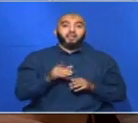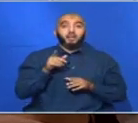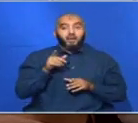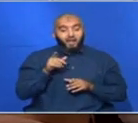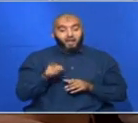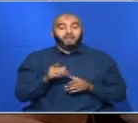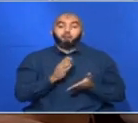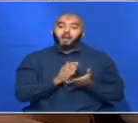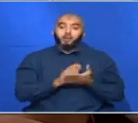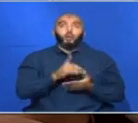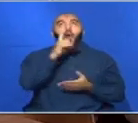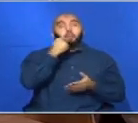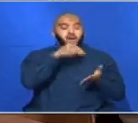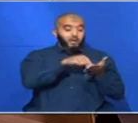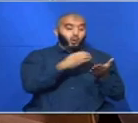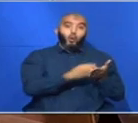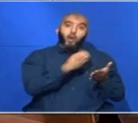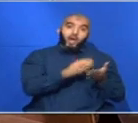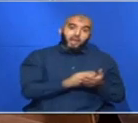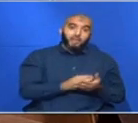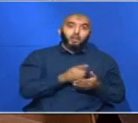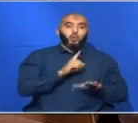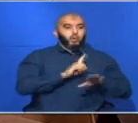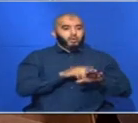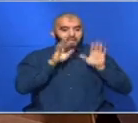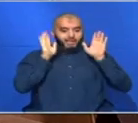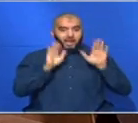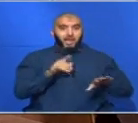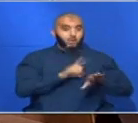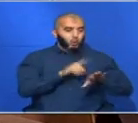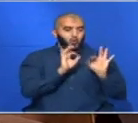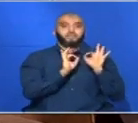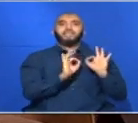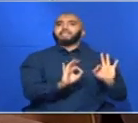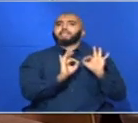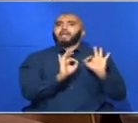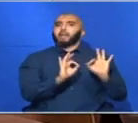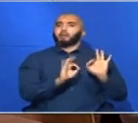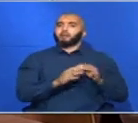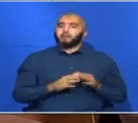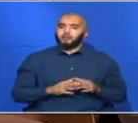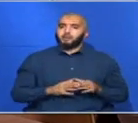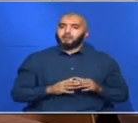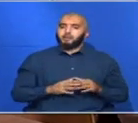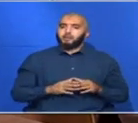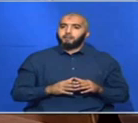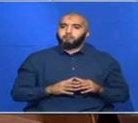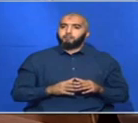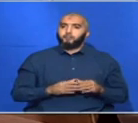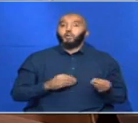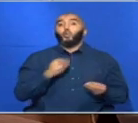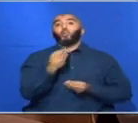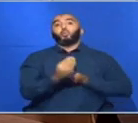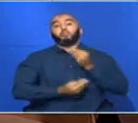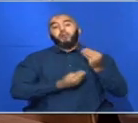على المؤمنين كتابا موقوتا فلقد ذكرت ربي في عند امره ولعلي